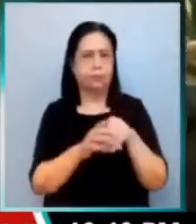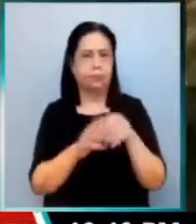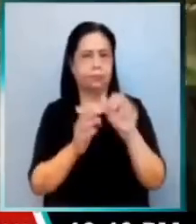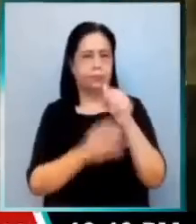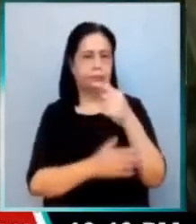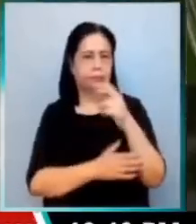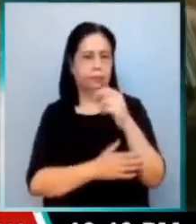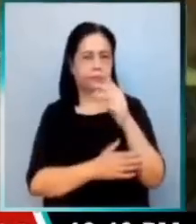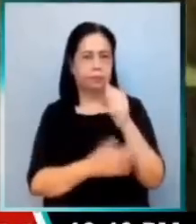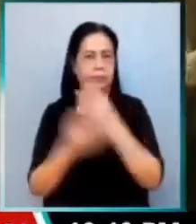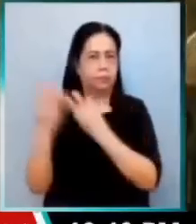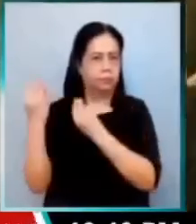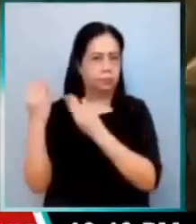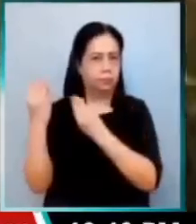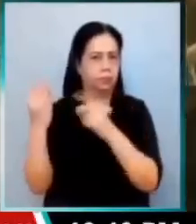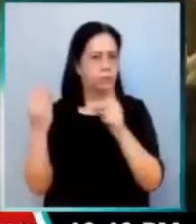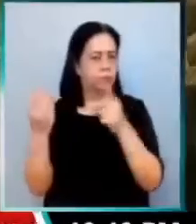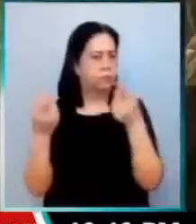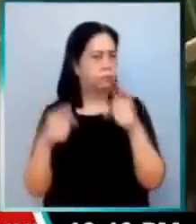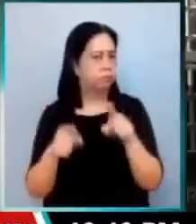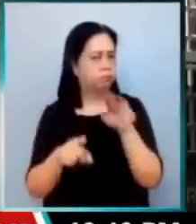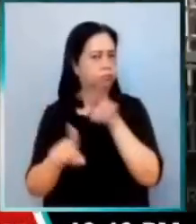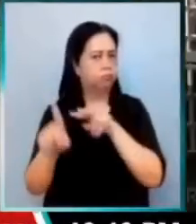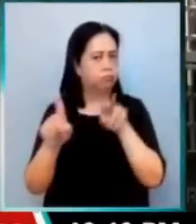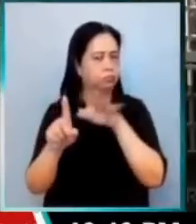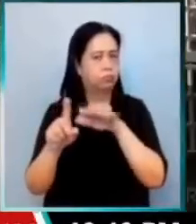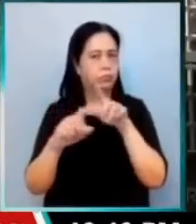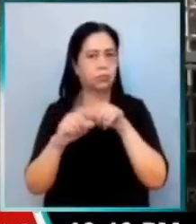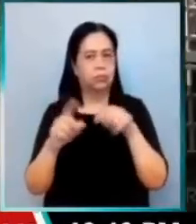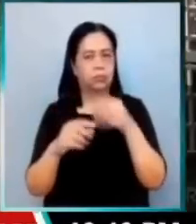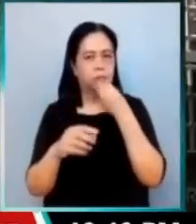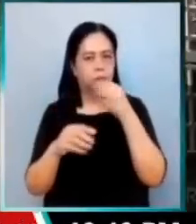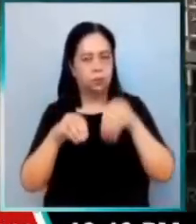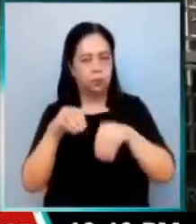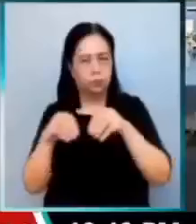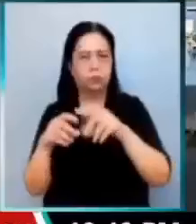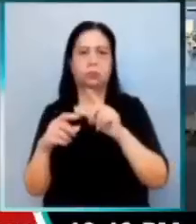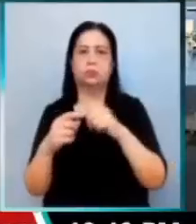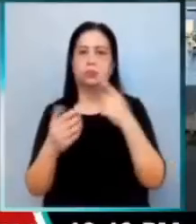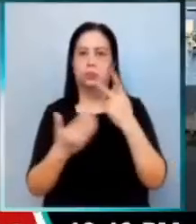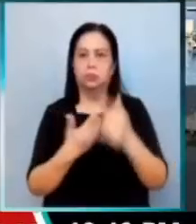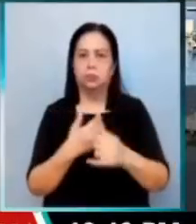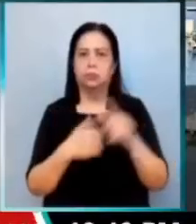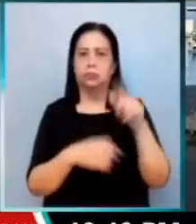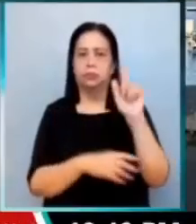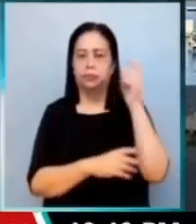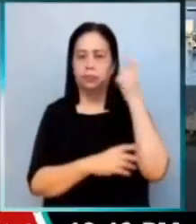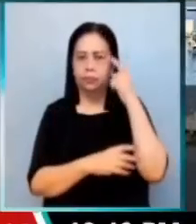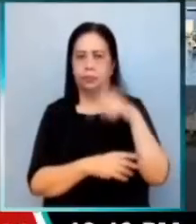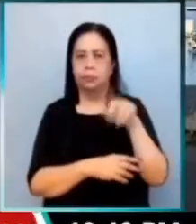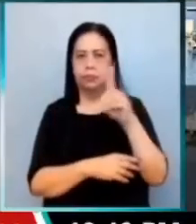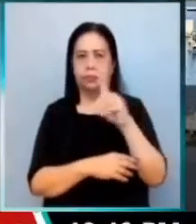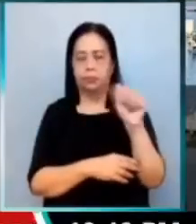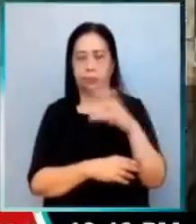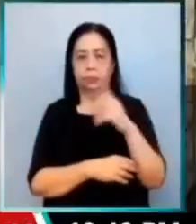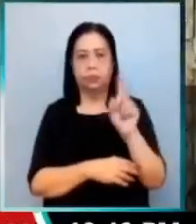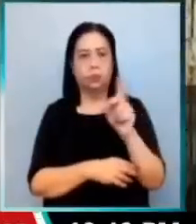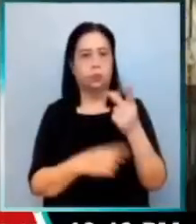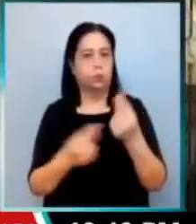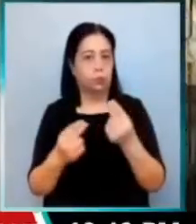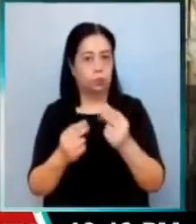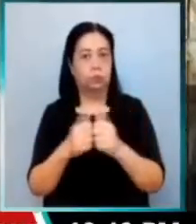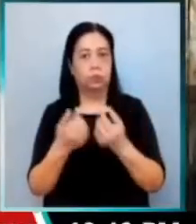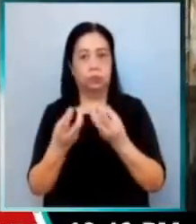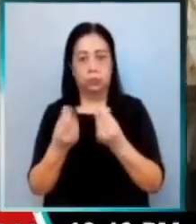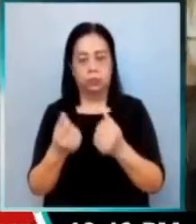update kaugnay sa National Food Outlook at Production, mga pangunahing programa ng kagawaran at mga planong hakbang na kanilang isasagawa sa unang